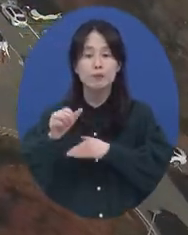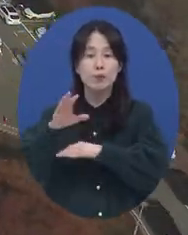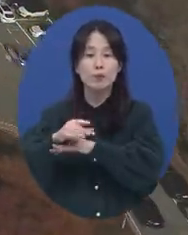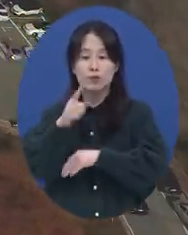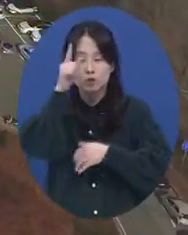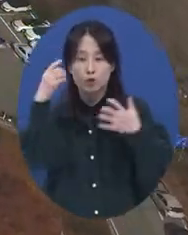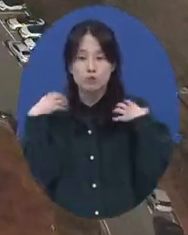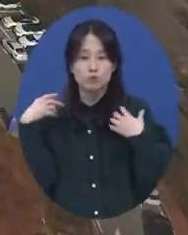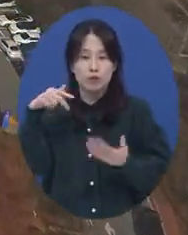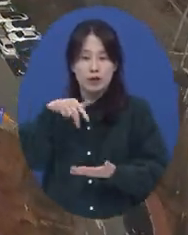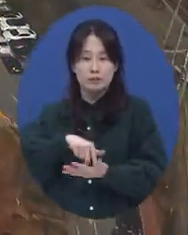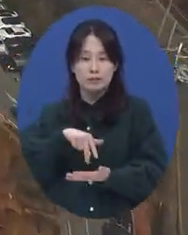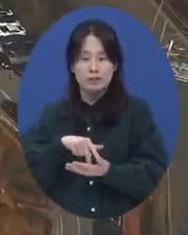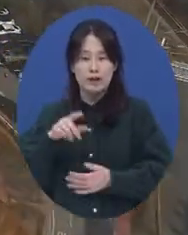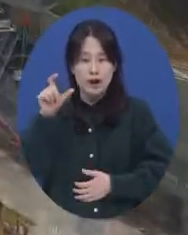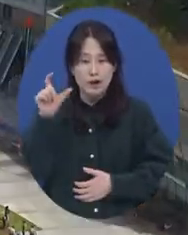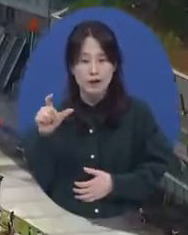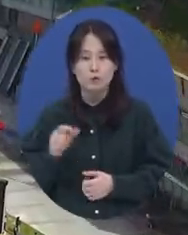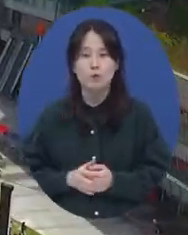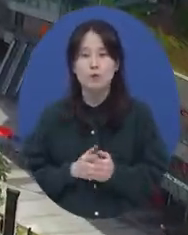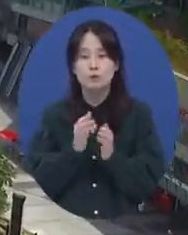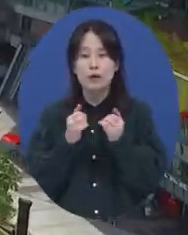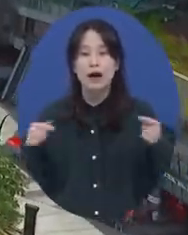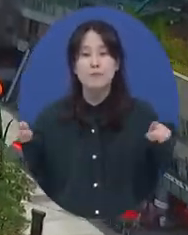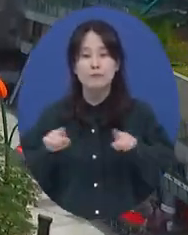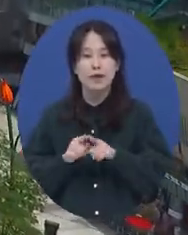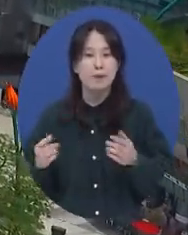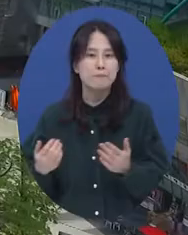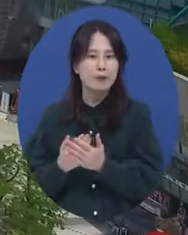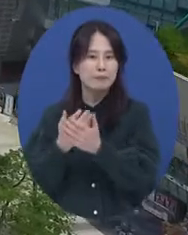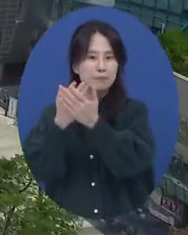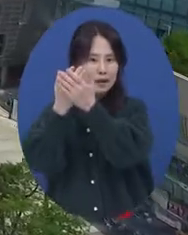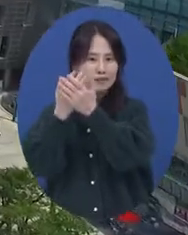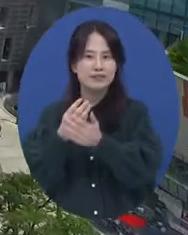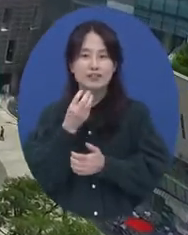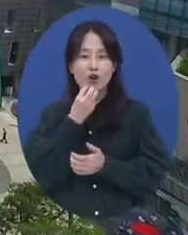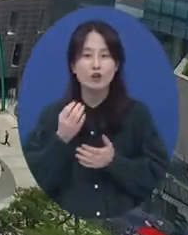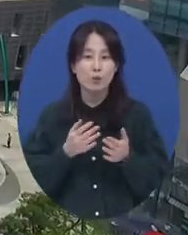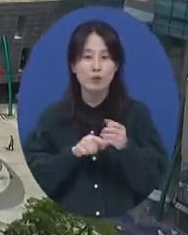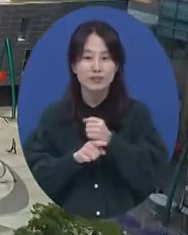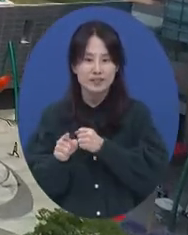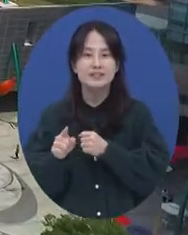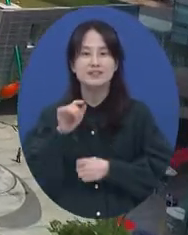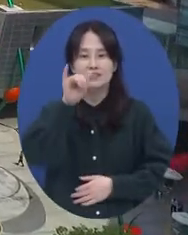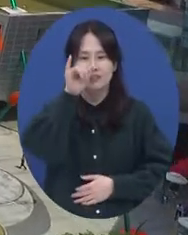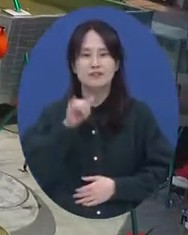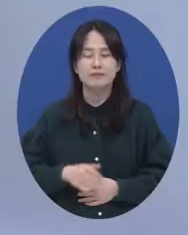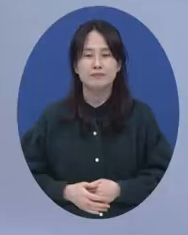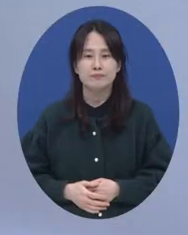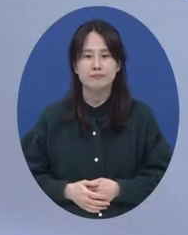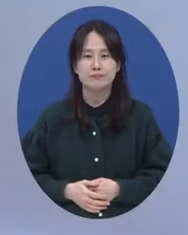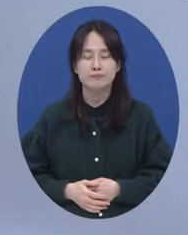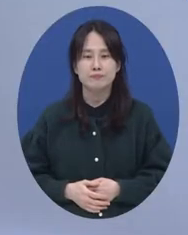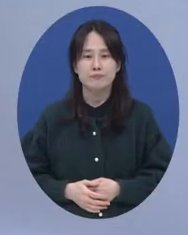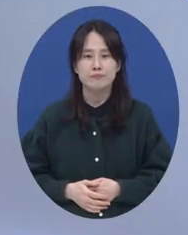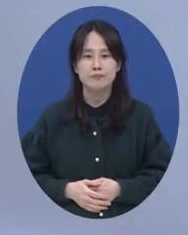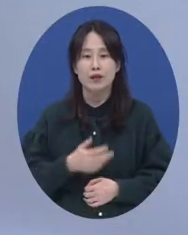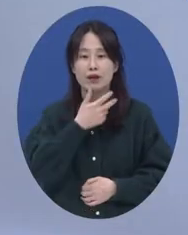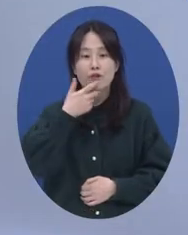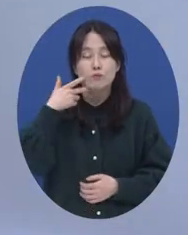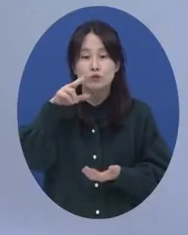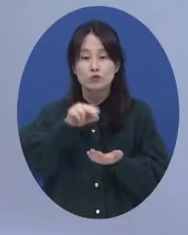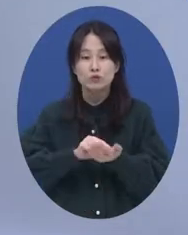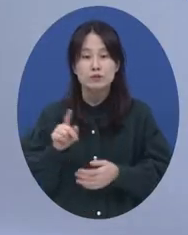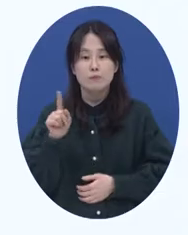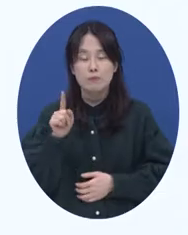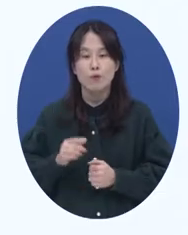지방정부로서의 위상을 굳건히 하며 도민과 함께 번영해 나가는 경기도란 뜻을 담고 있습니다. 영문 슬로건은